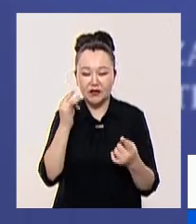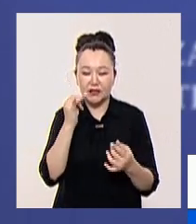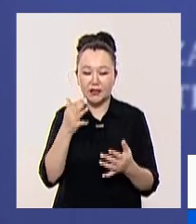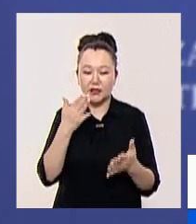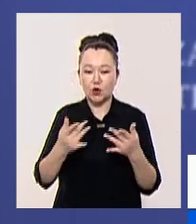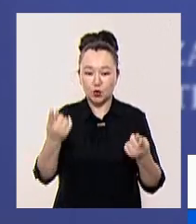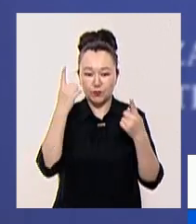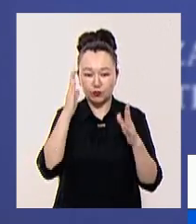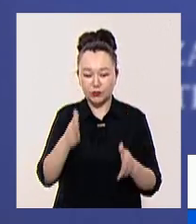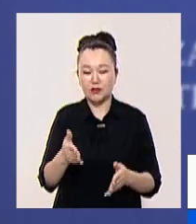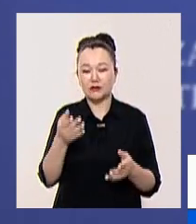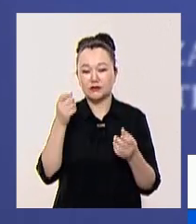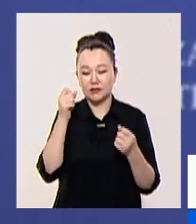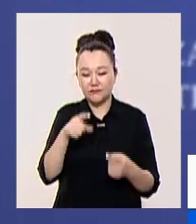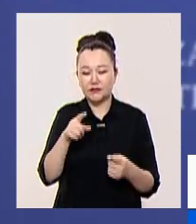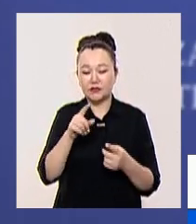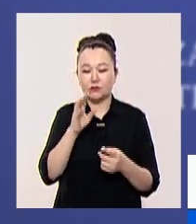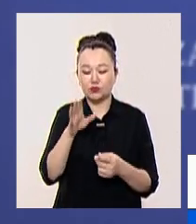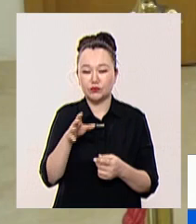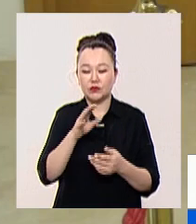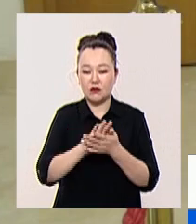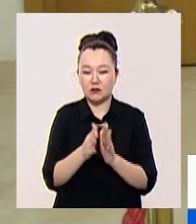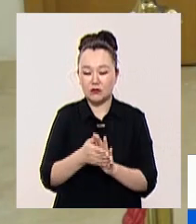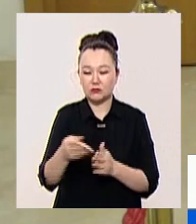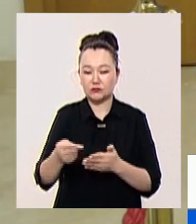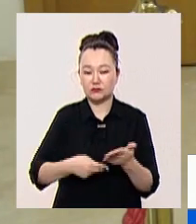крупное будет, соответственно, там заключать офтейк контракты.